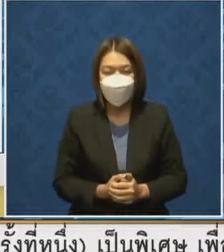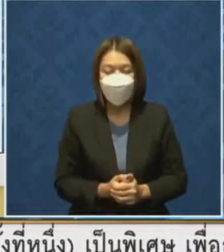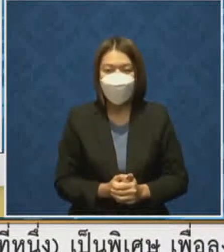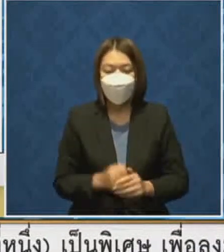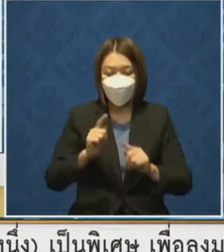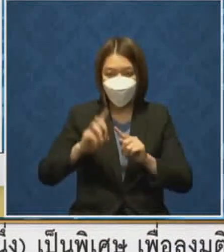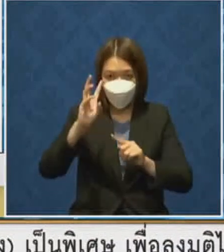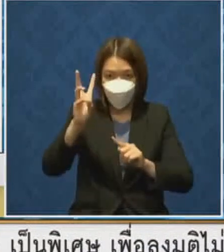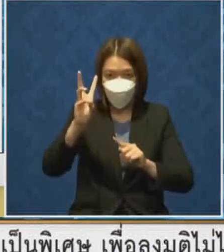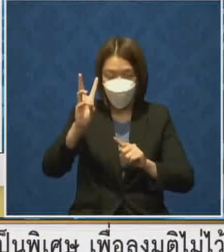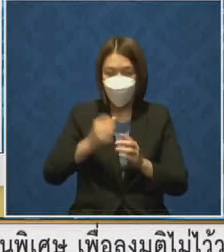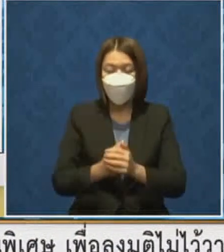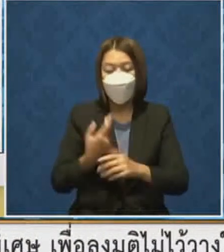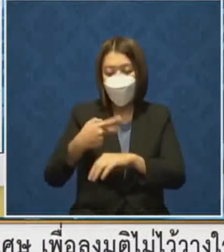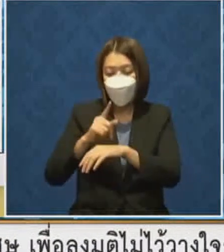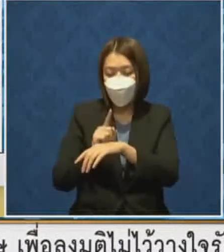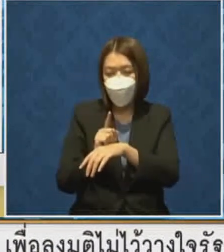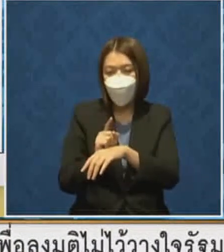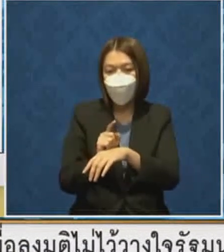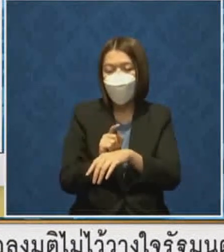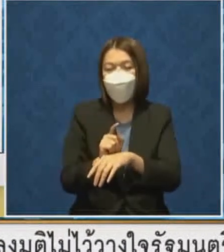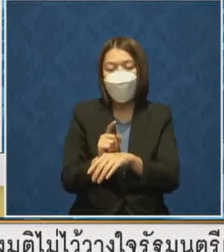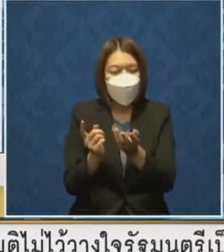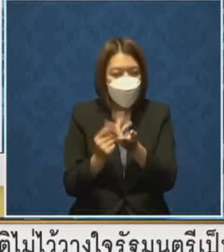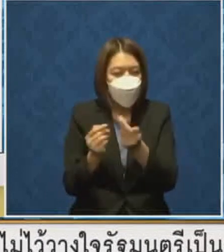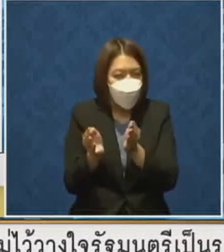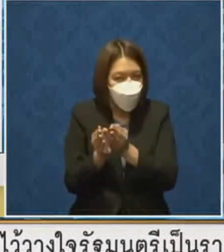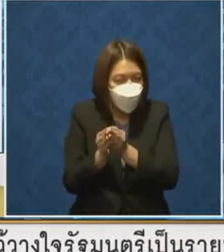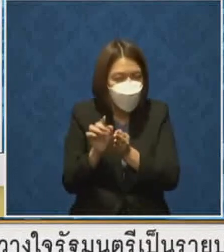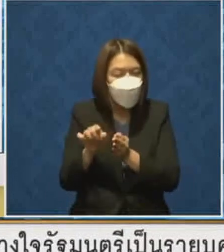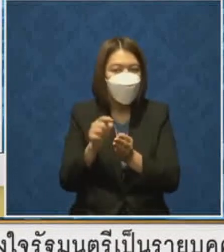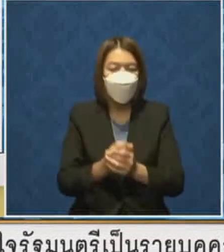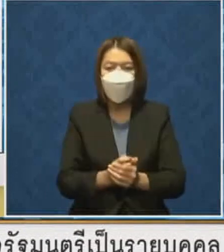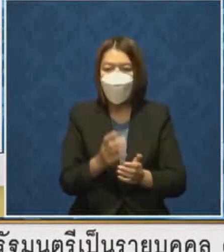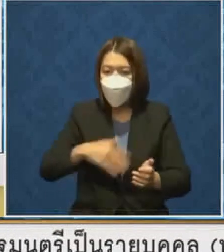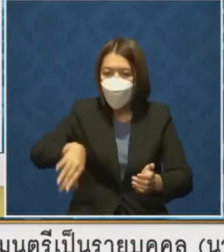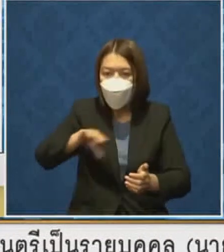มากลุ่มเสียเล็กในกองทัพอากาศและกลุ่มนายบอย